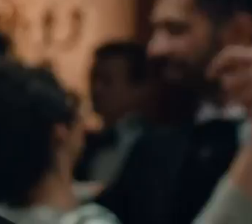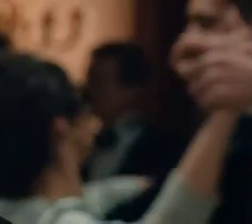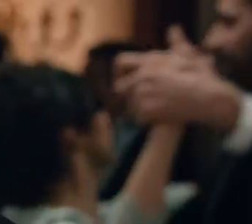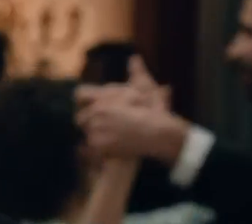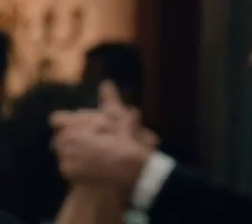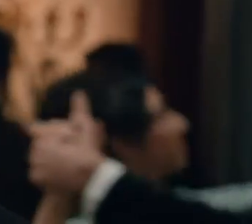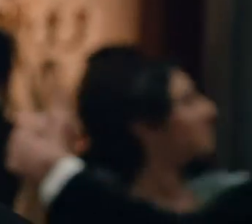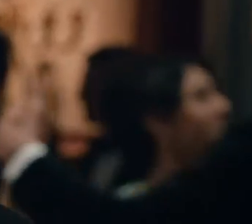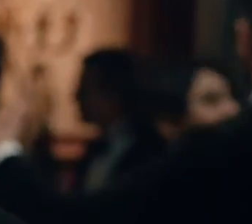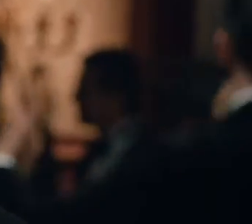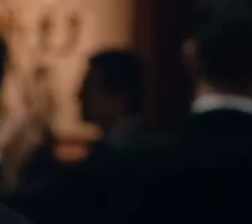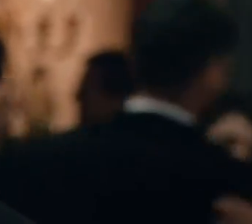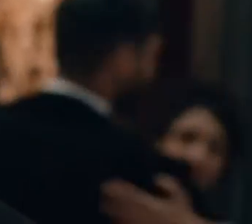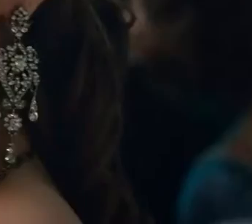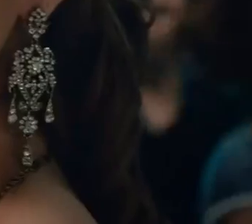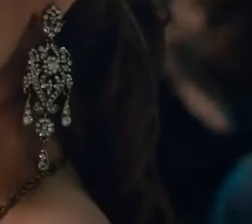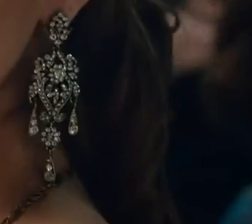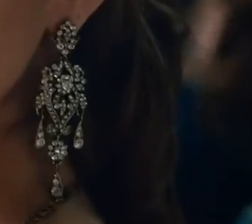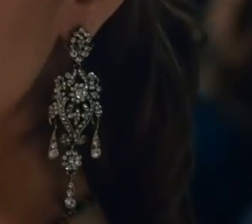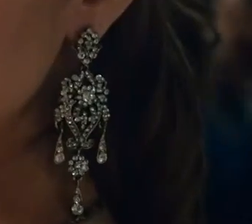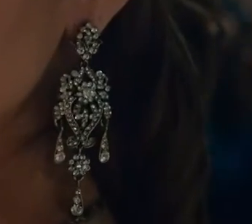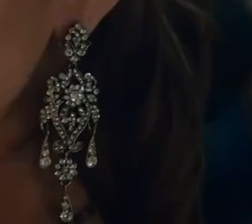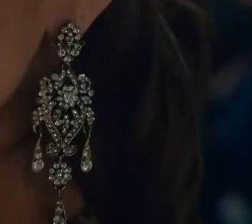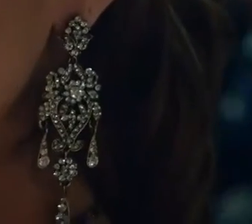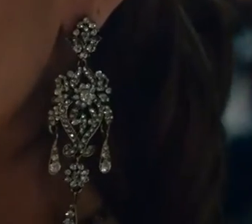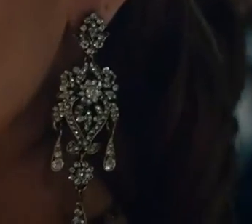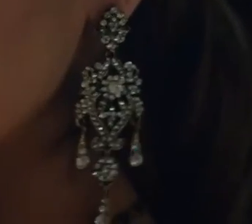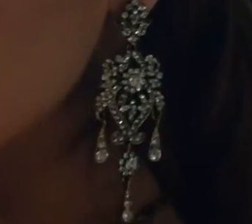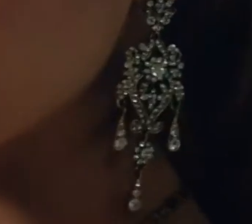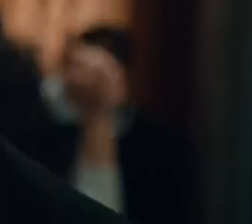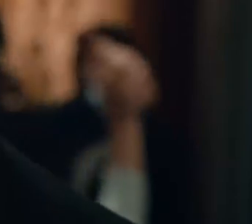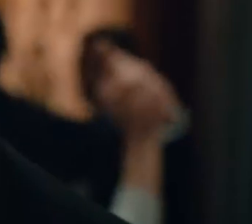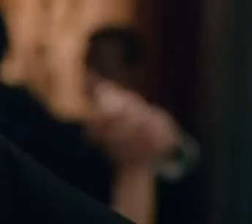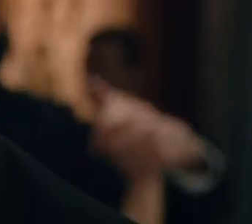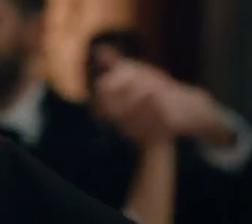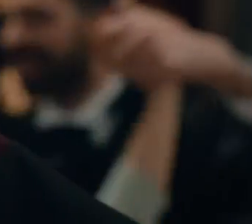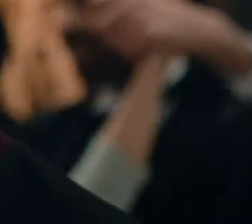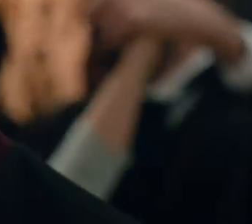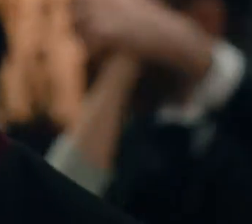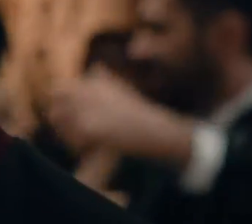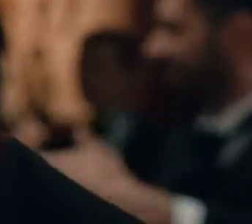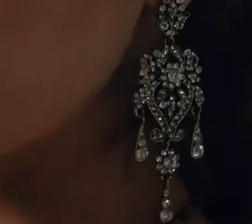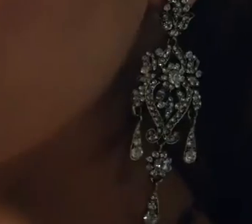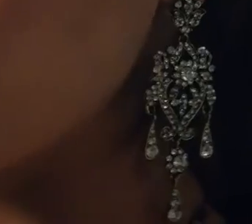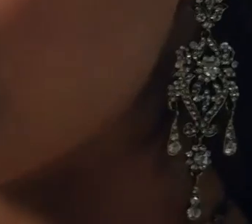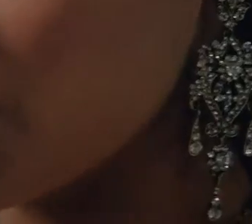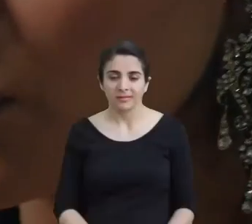Lara gülümsemesine engel olamıyor. Mustafa gözlerine dolu dolu ilgiyle bakıyor. Lara heyecanlandı.